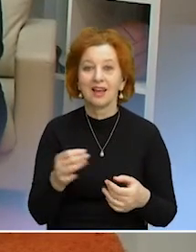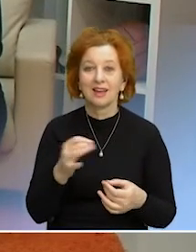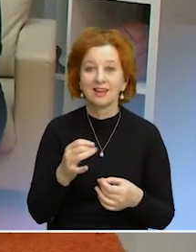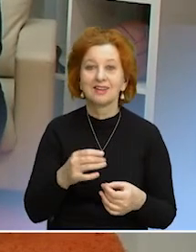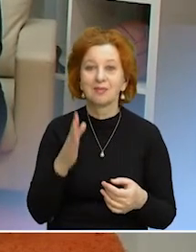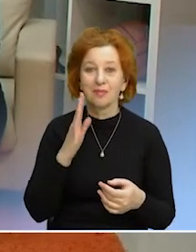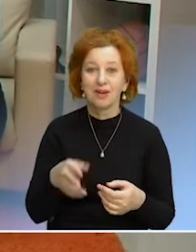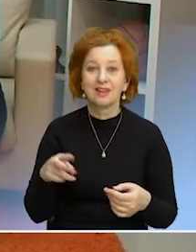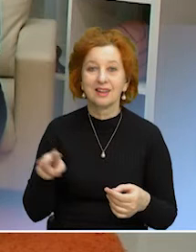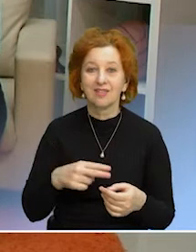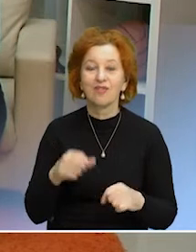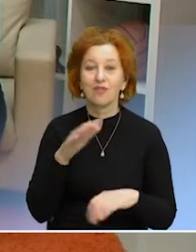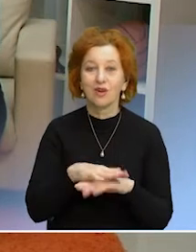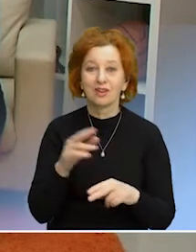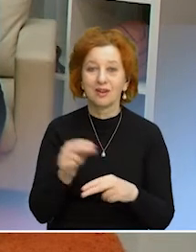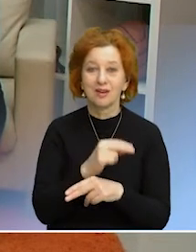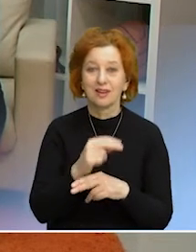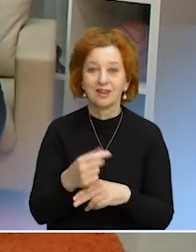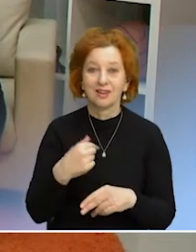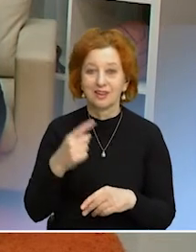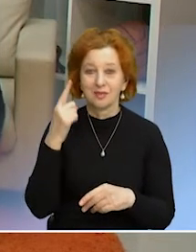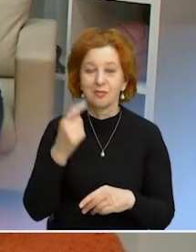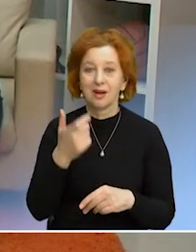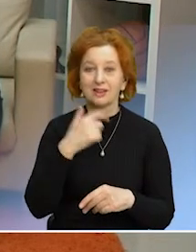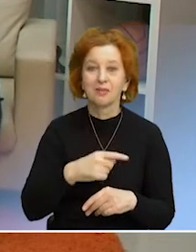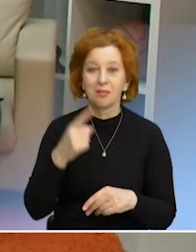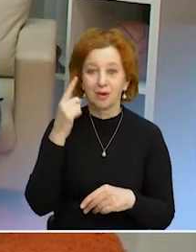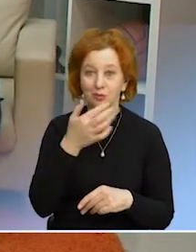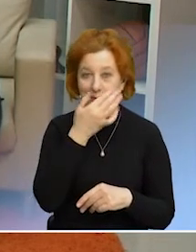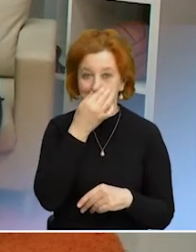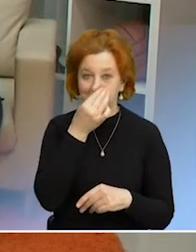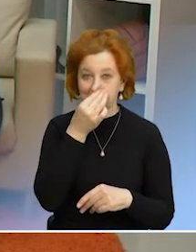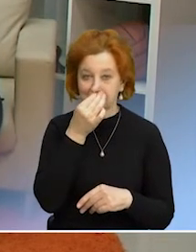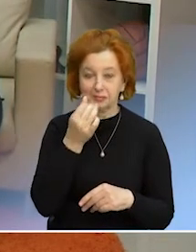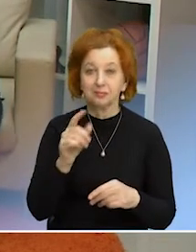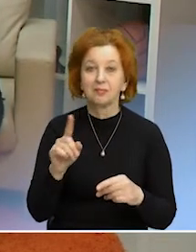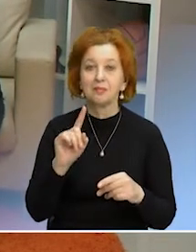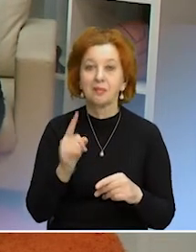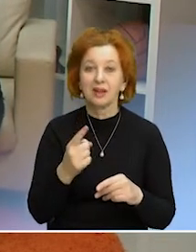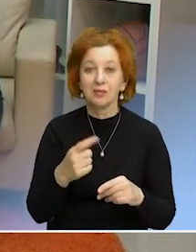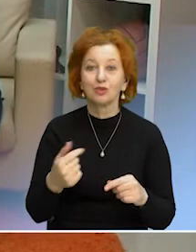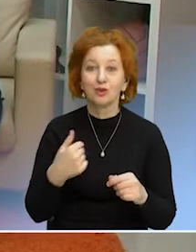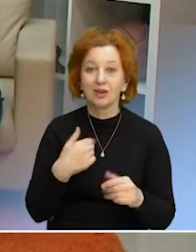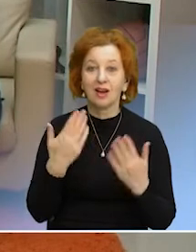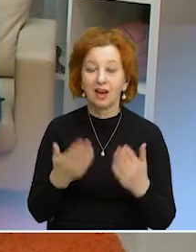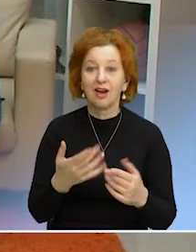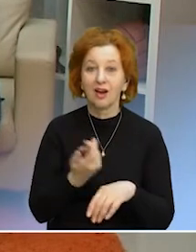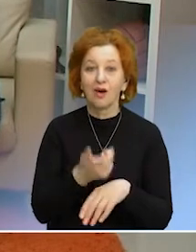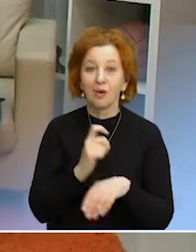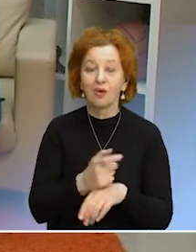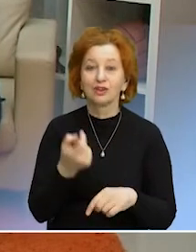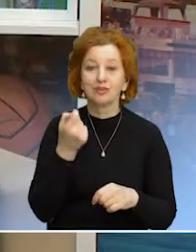Ирина сказала, что у нас в гостях будет директор фонда капитального ремонта, я вообще ляпнул ЖКХ, да, по-моему, такую информацию, потому что